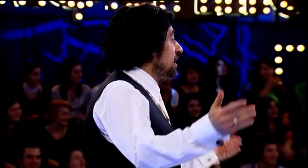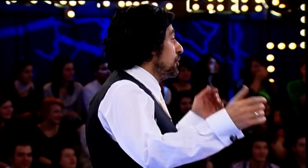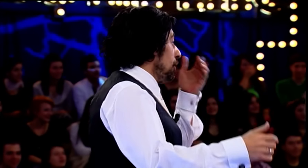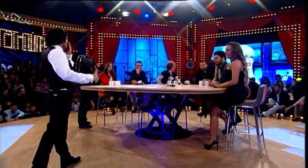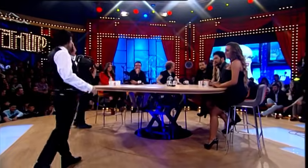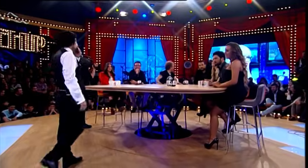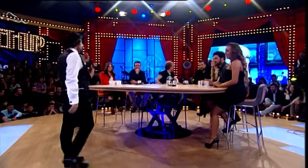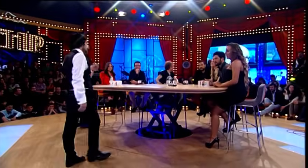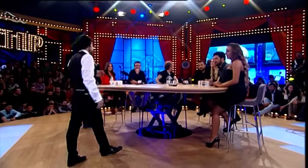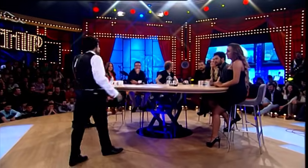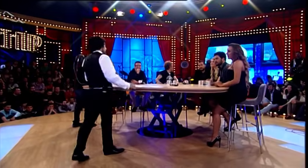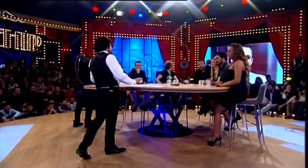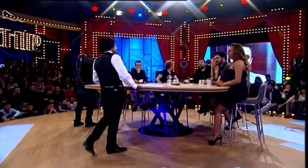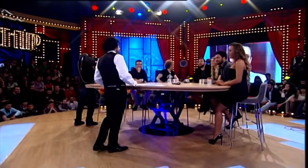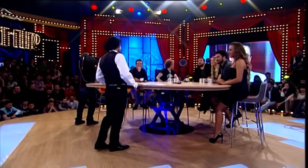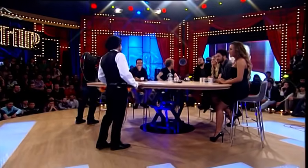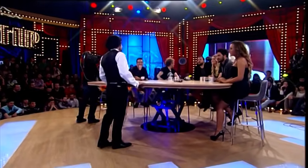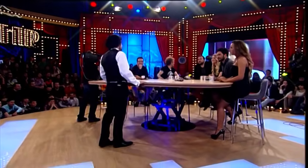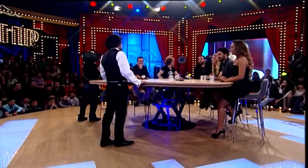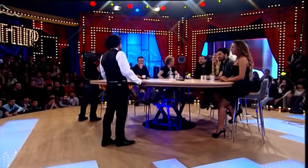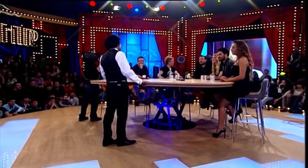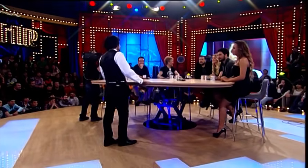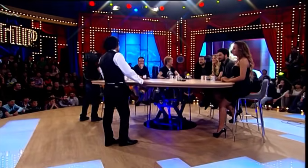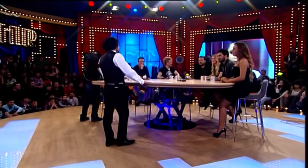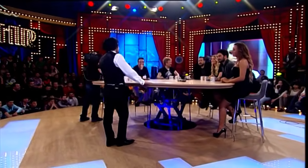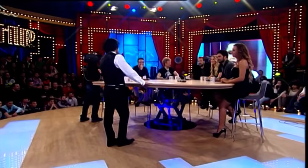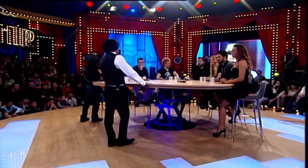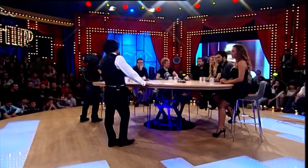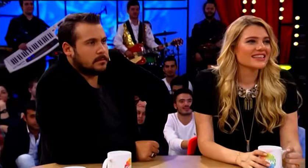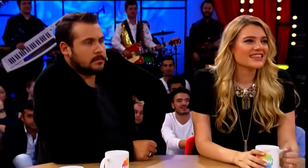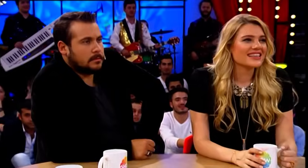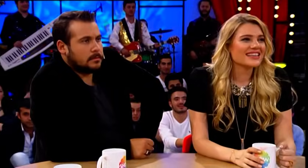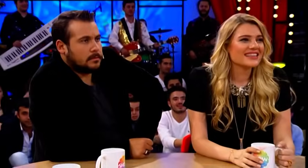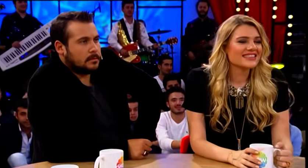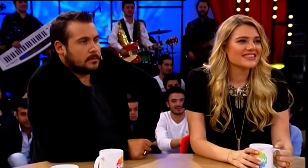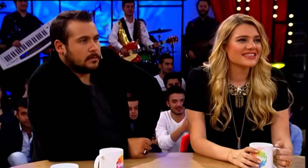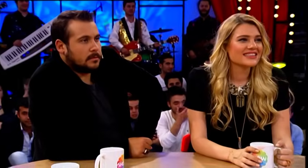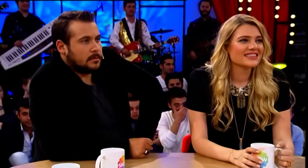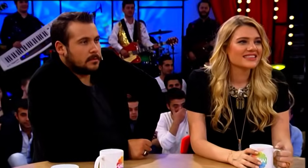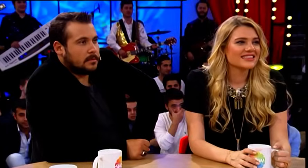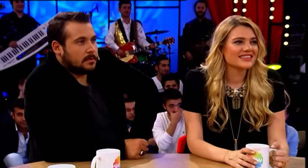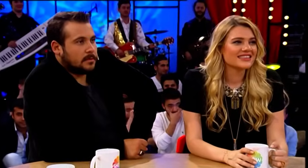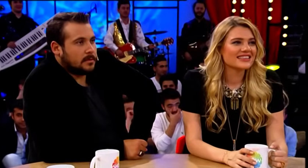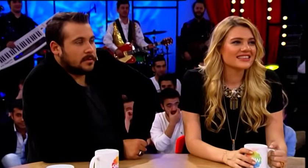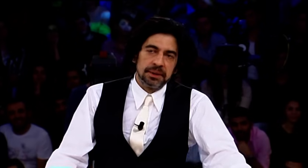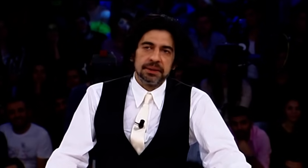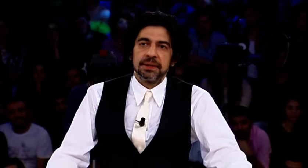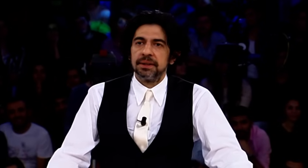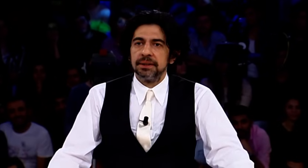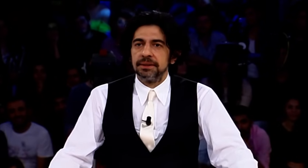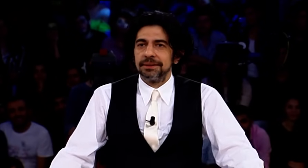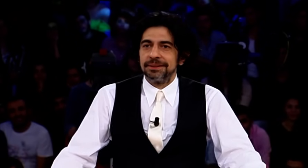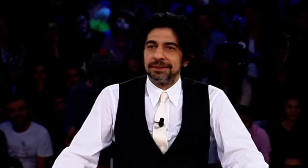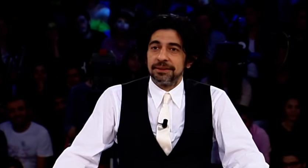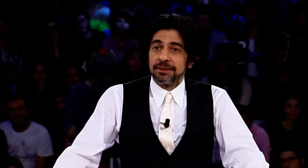Bu yayında oluyor. Yayında oluyor. Karizmanızın üzerinde durmadan geçersek ne demek? Karizmanızın üzerinde durmadan geçersek yani...